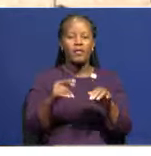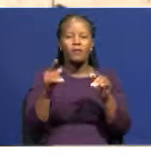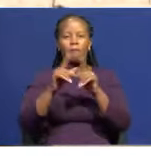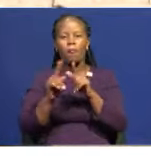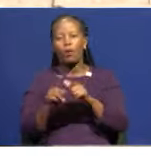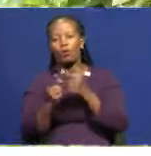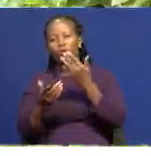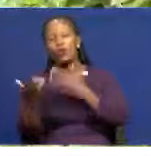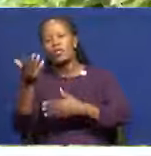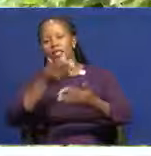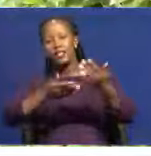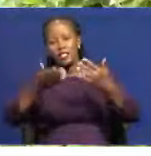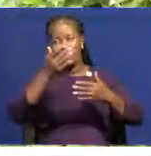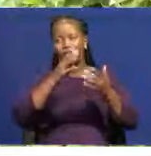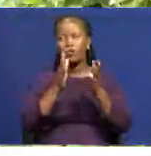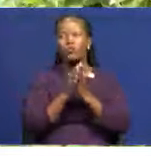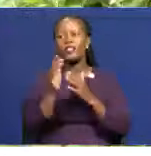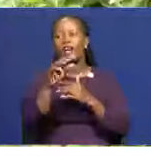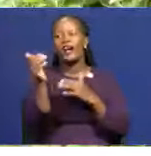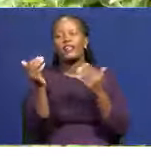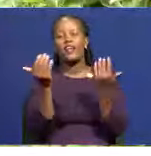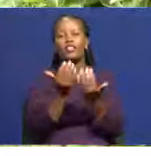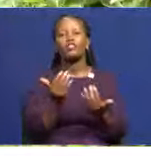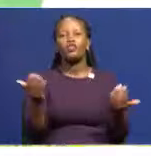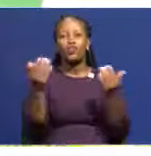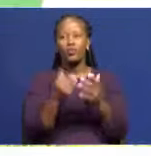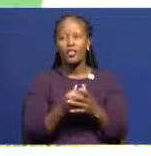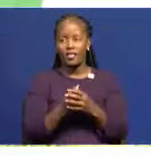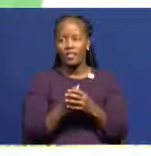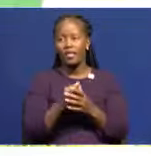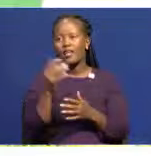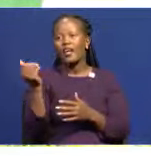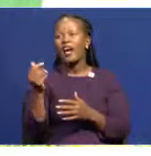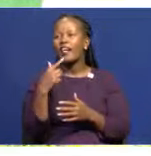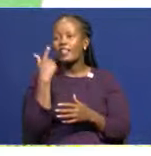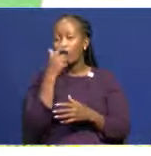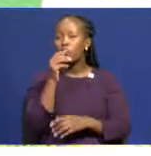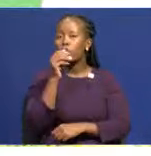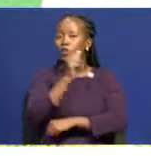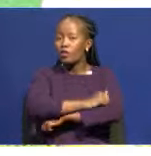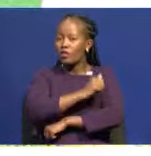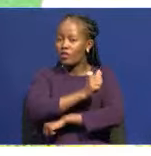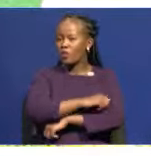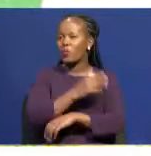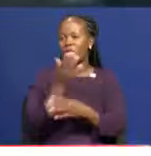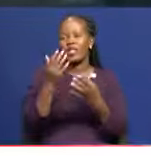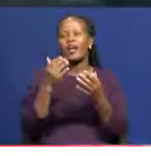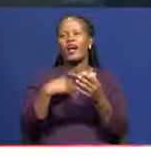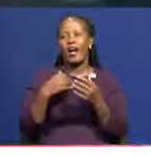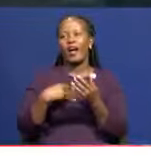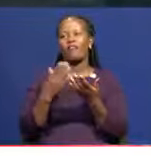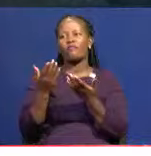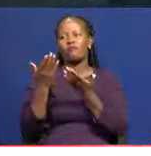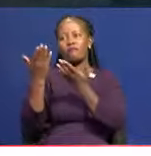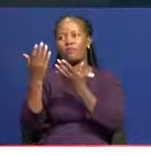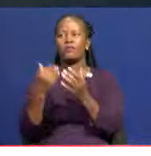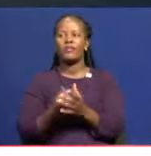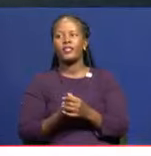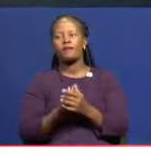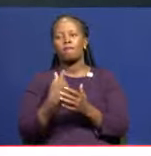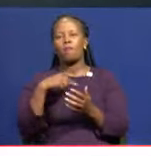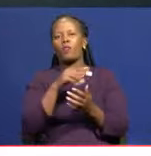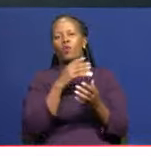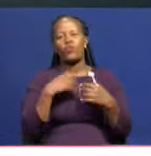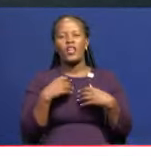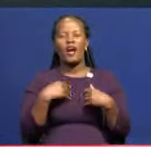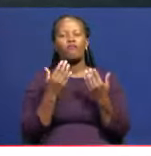na watoto wengine. Kwa wale waliofikisha umri wa kwenda shule, kuna shule ya chekechea. We take children from the